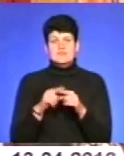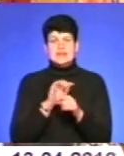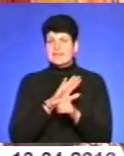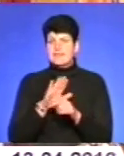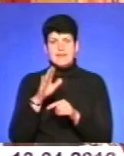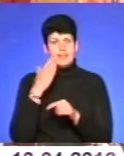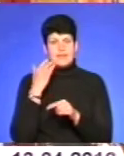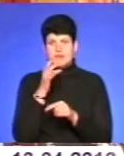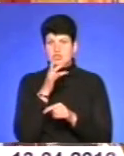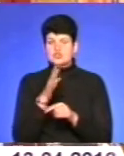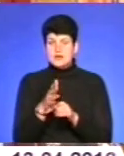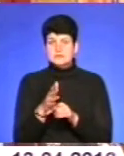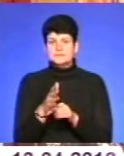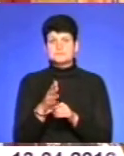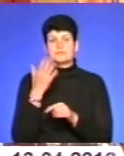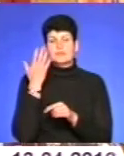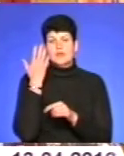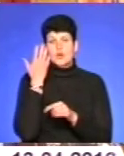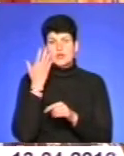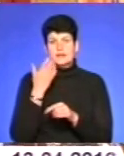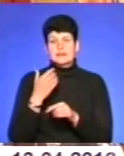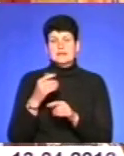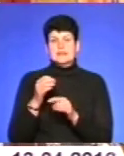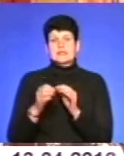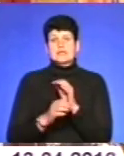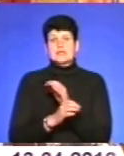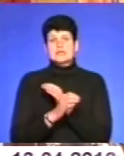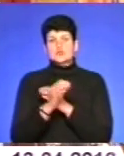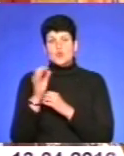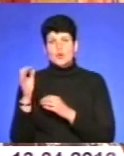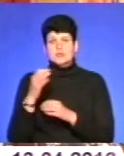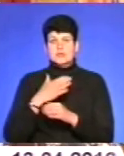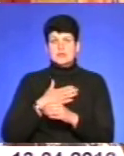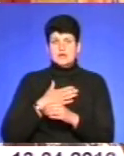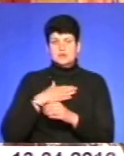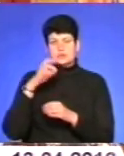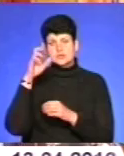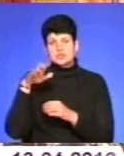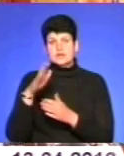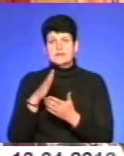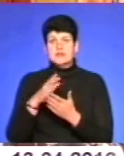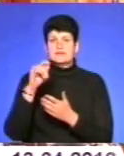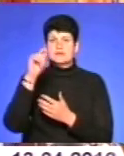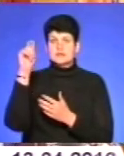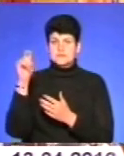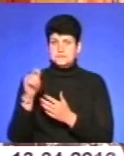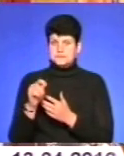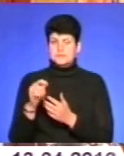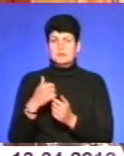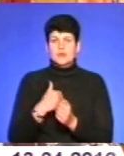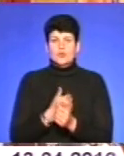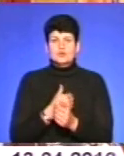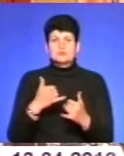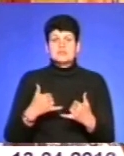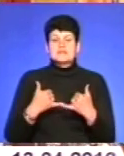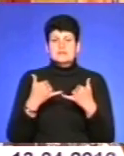час, коли на сході нашої країни відбувається війна. Ми хочемо присвятити